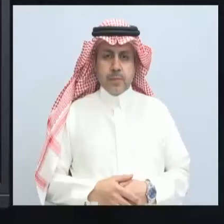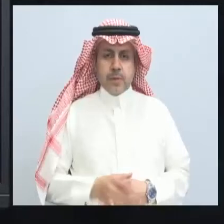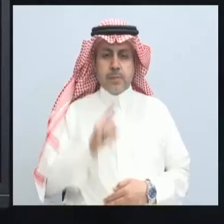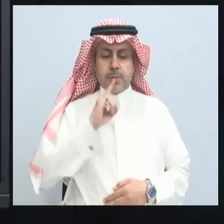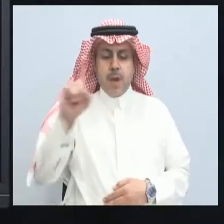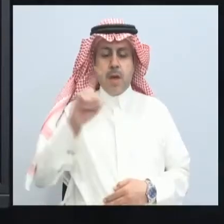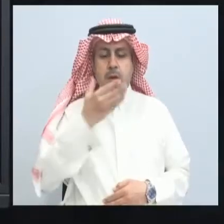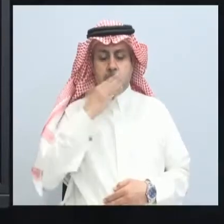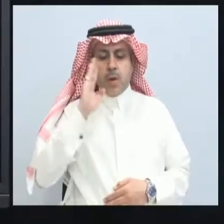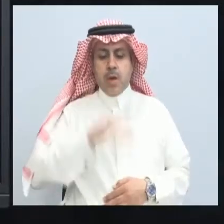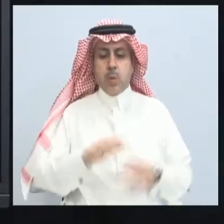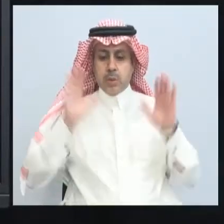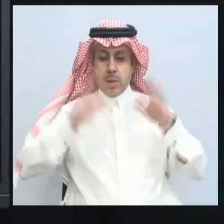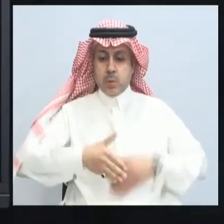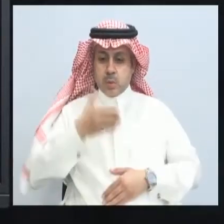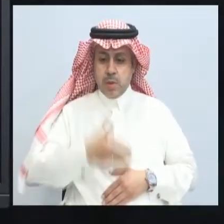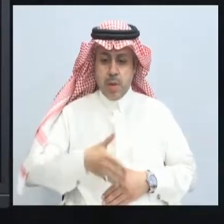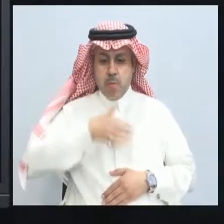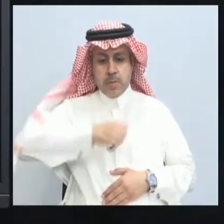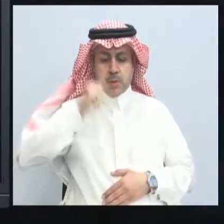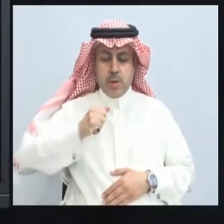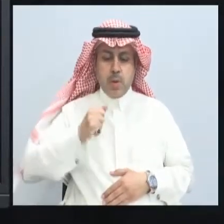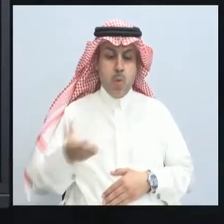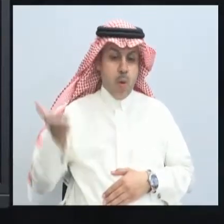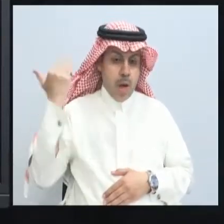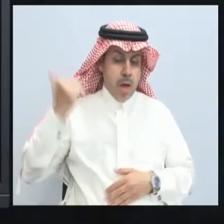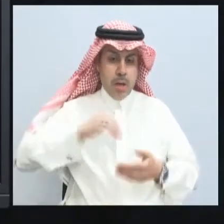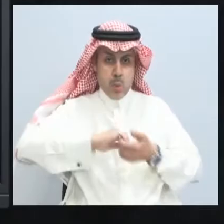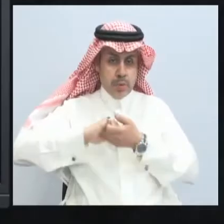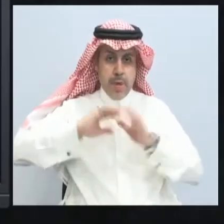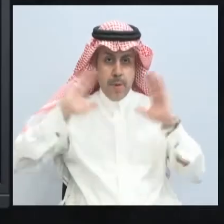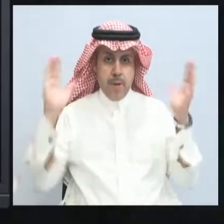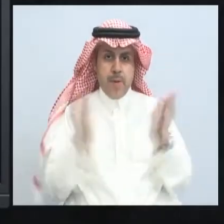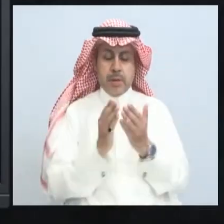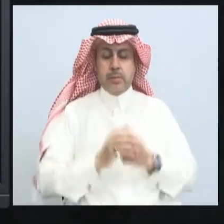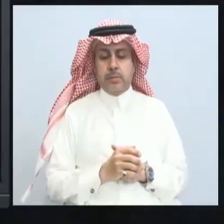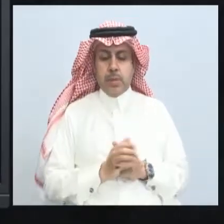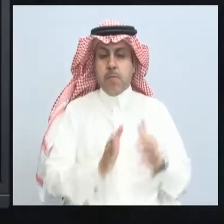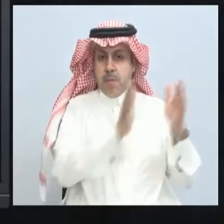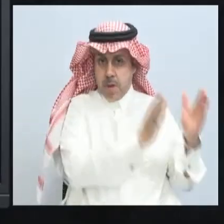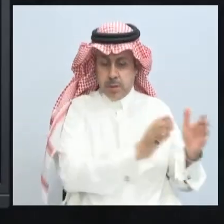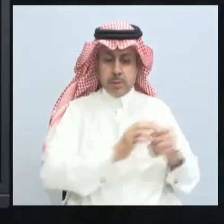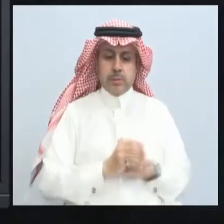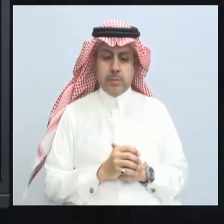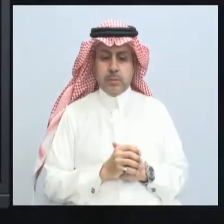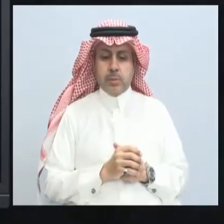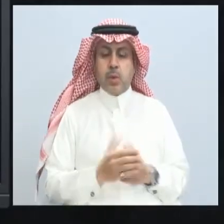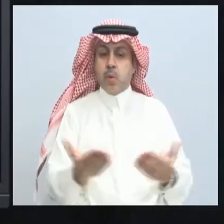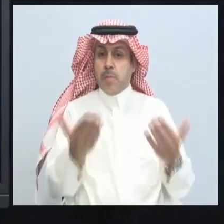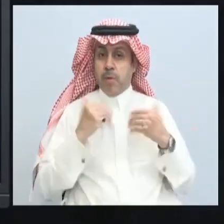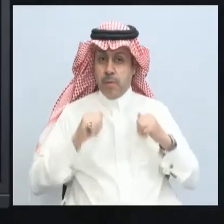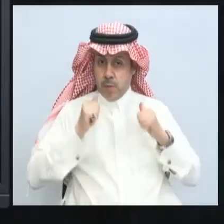بسم الله والحمد لله وصلاه وسلاما على رسول الله وعلى اله ومن والاه ثم اما بعد نرحب بكم في مقرر القران الكريم